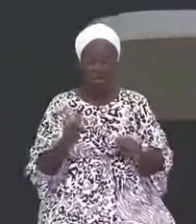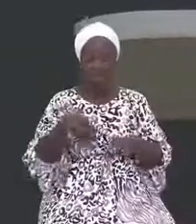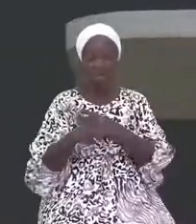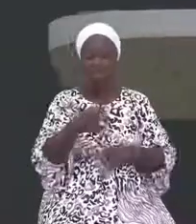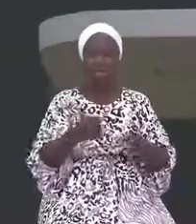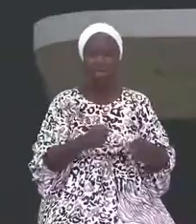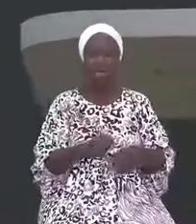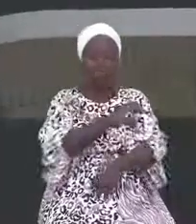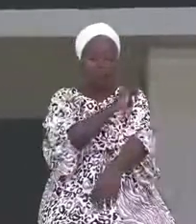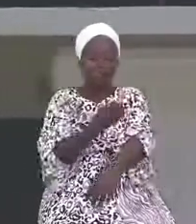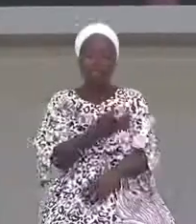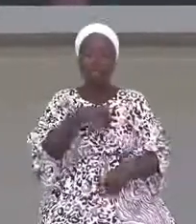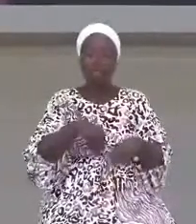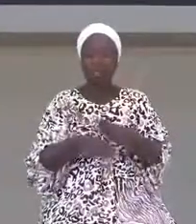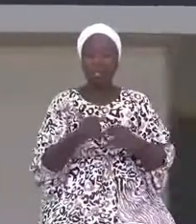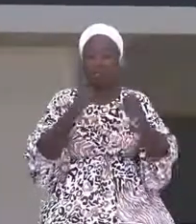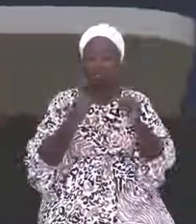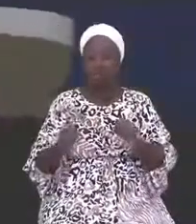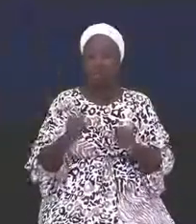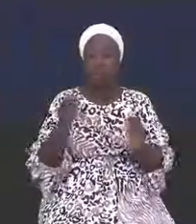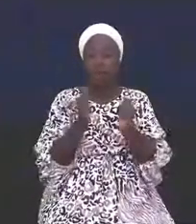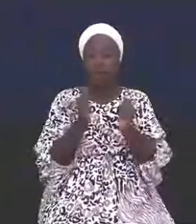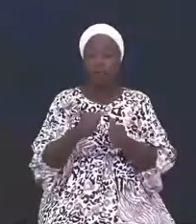puissance, dans leur capacité, aux hommes,